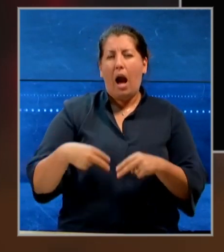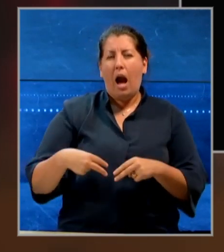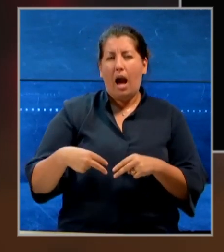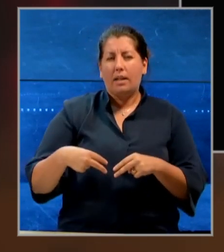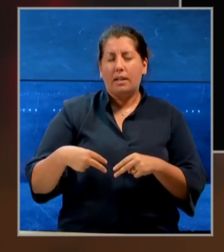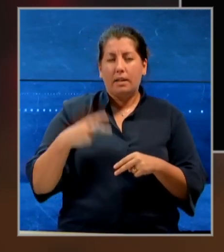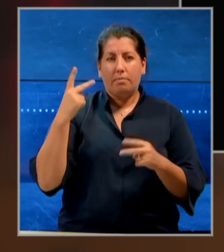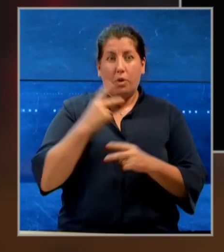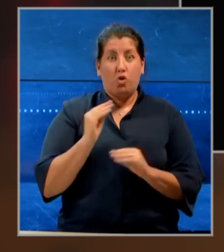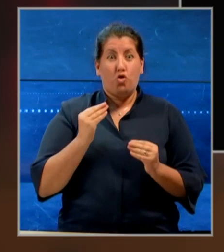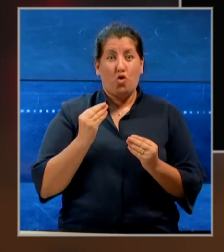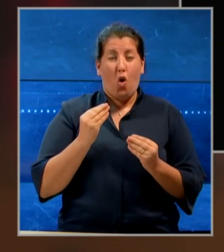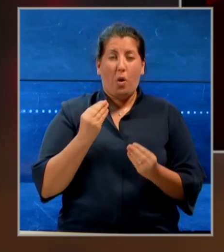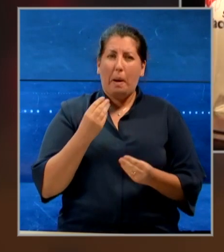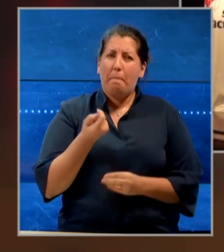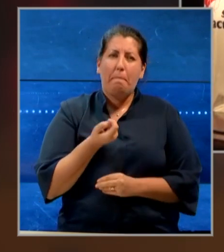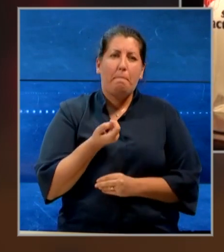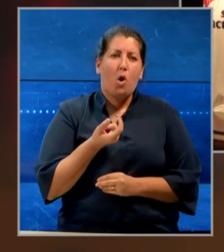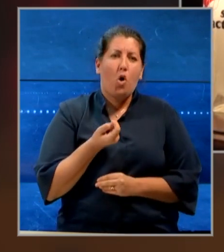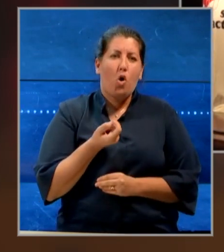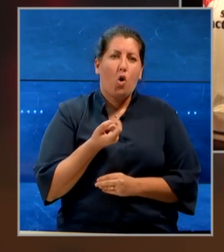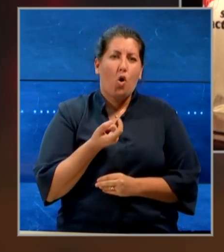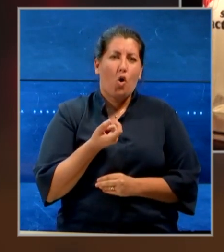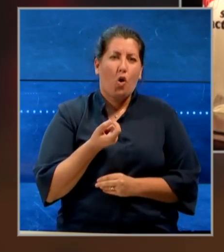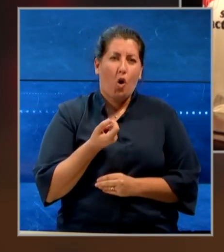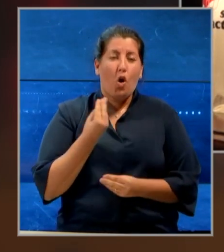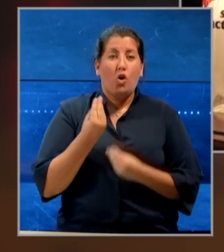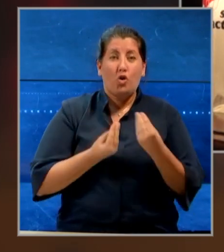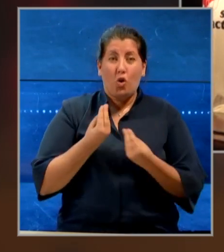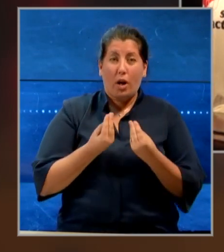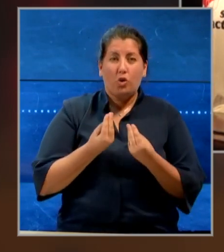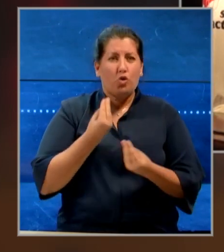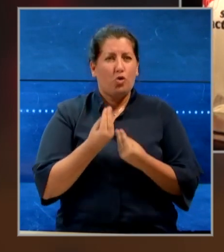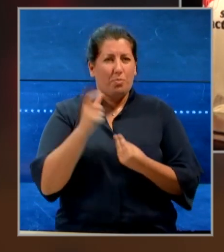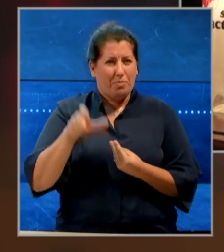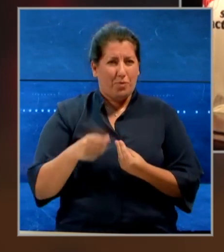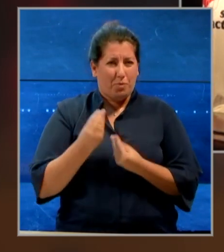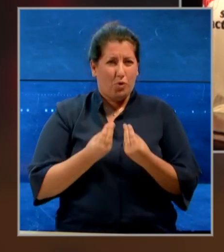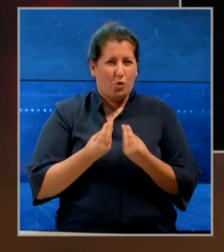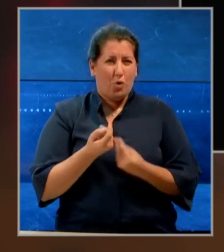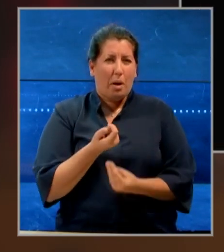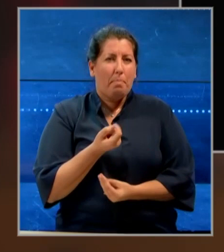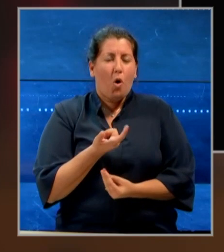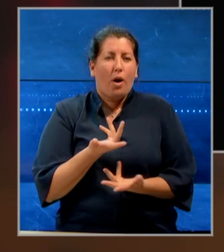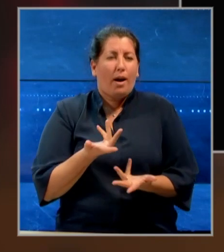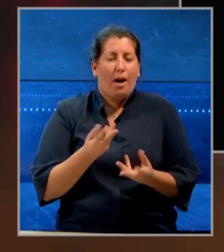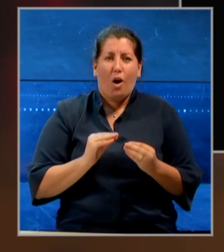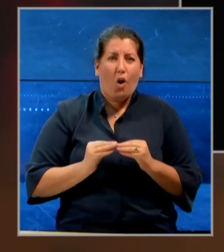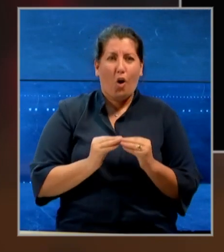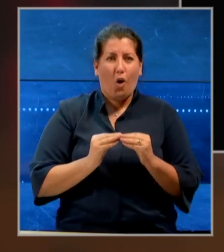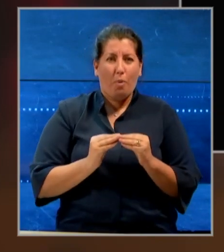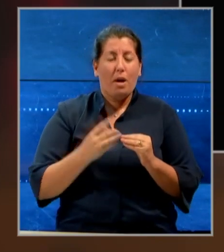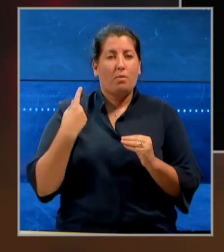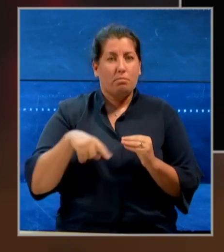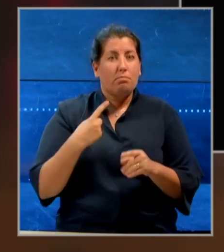e che avevano anche poco mercato, giocando poco, questa è la conseguenza. Quindi credo che il risalto importante vada